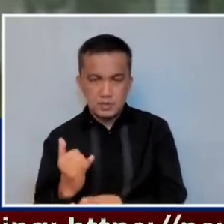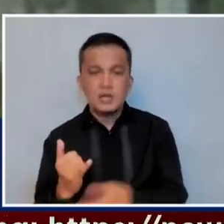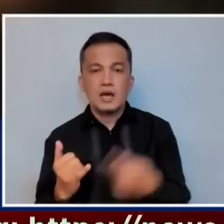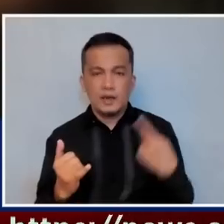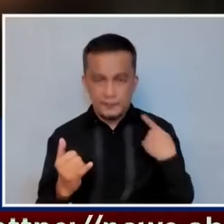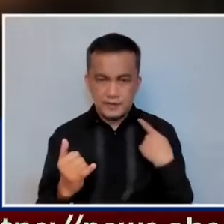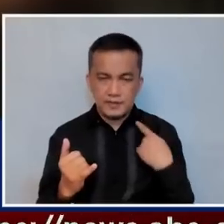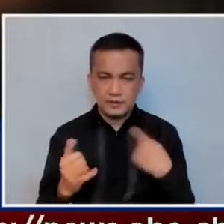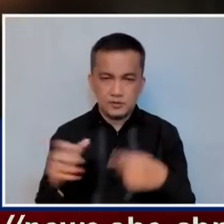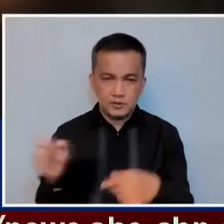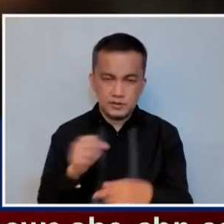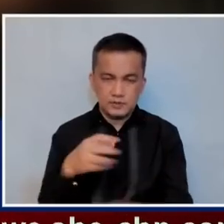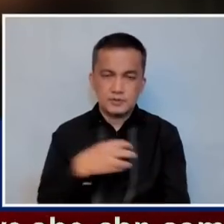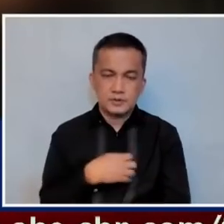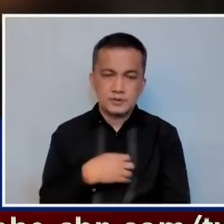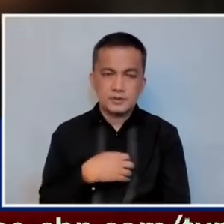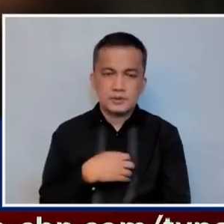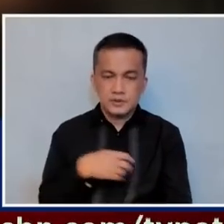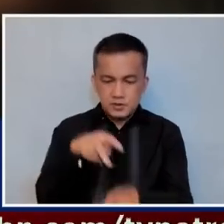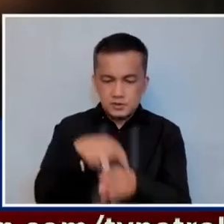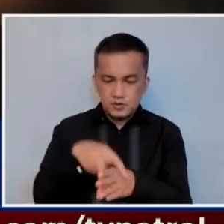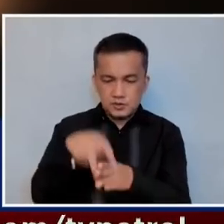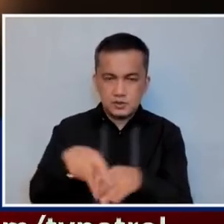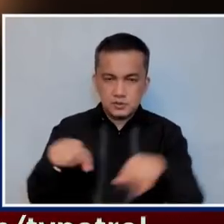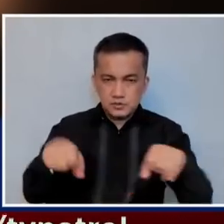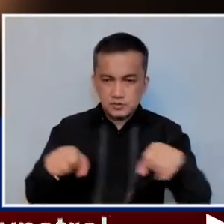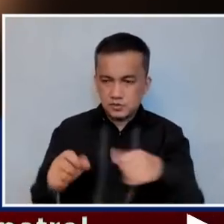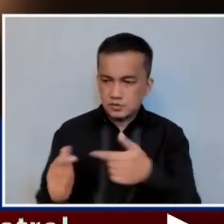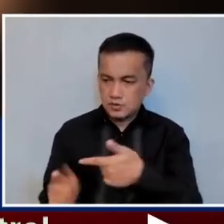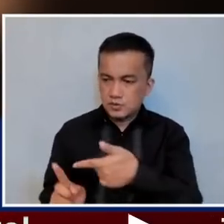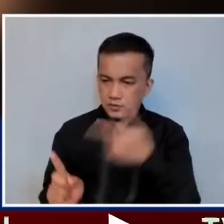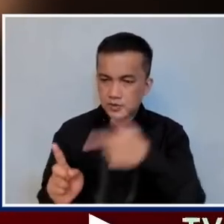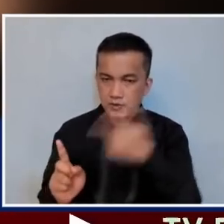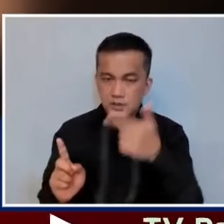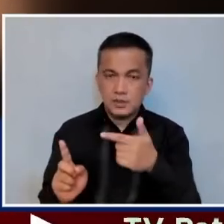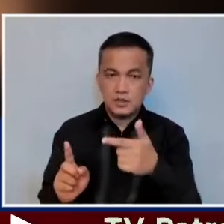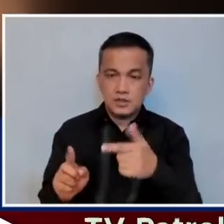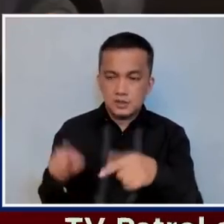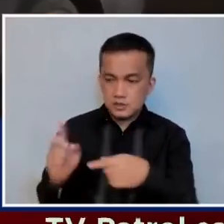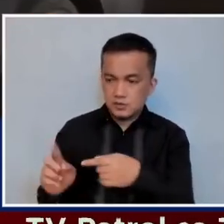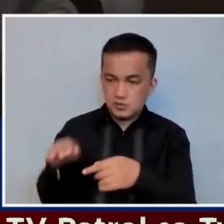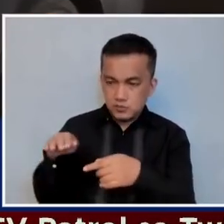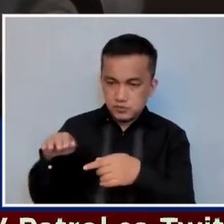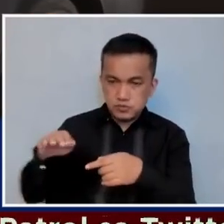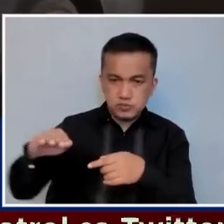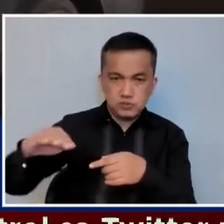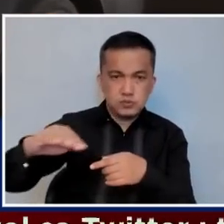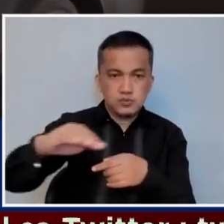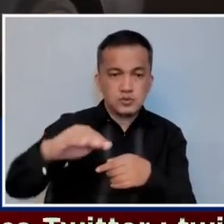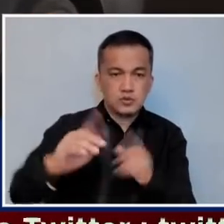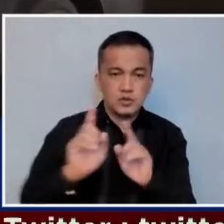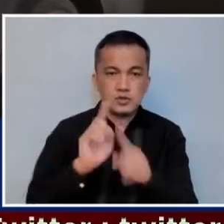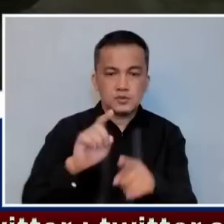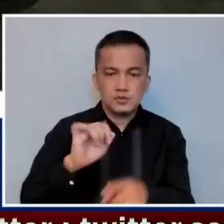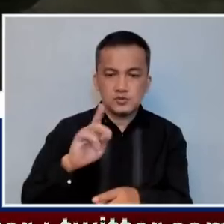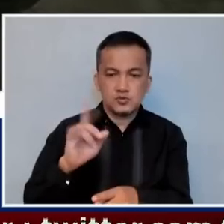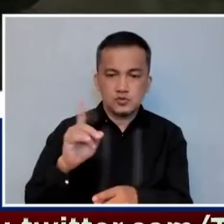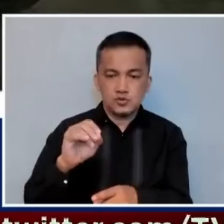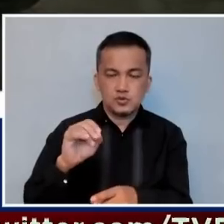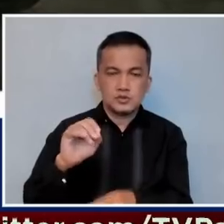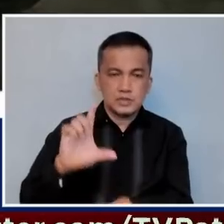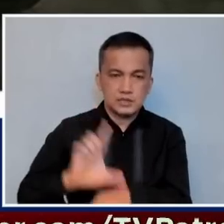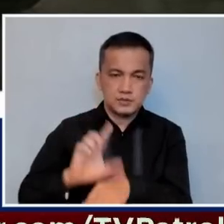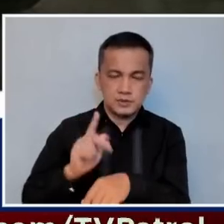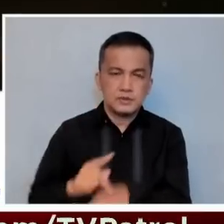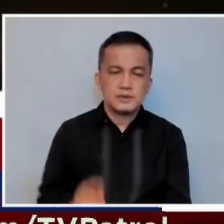biktima. Isang riding in tandem ang sinasabing bumaril kay Mabasa habang ito ay papunta sa kanyang studio sa Las Piñas.